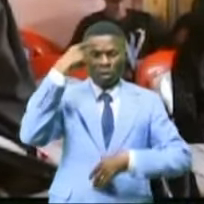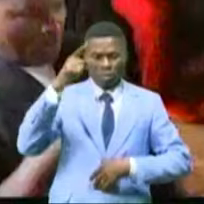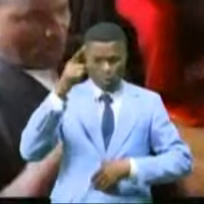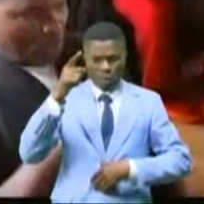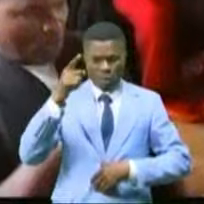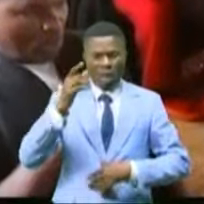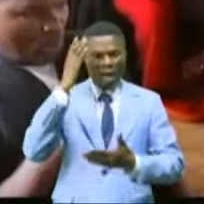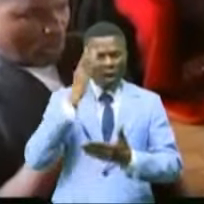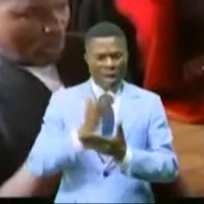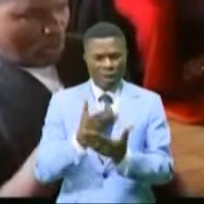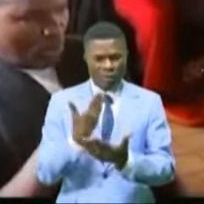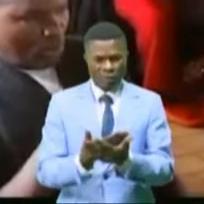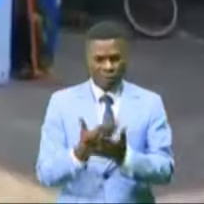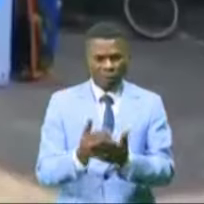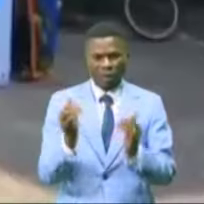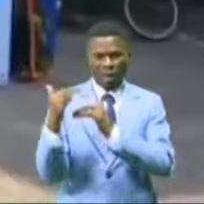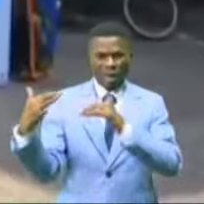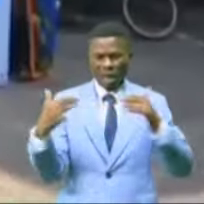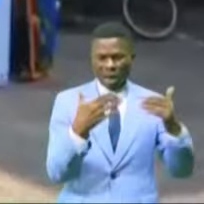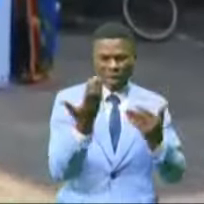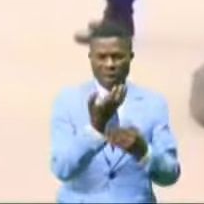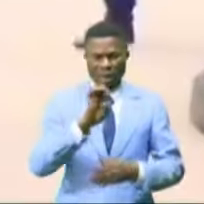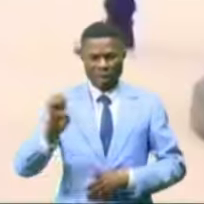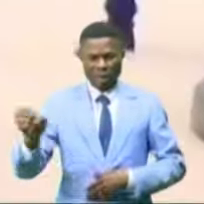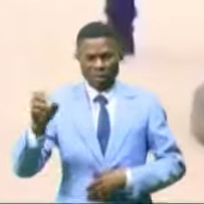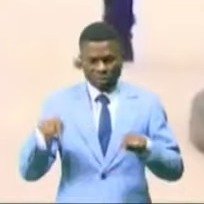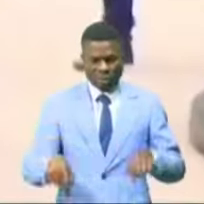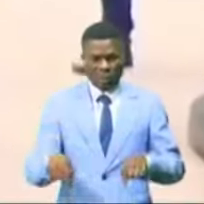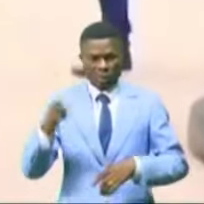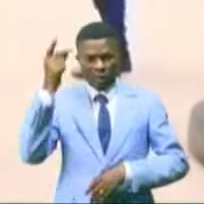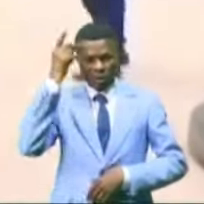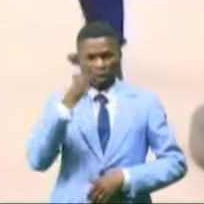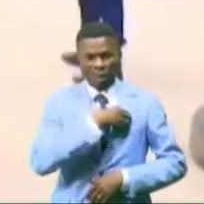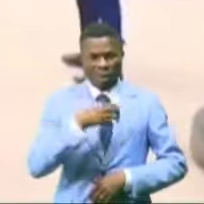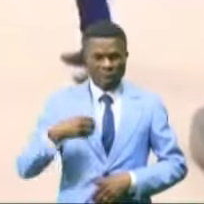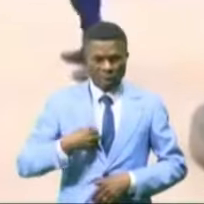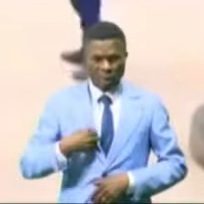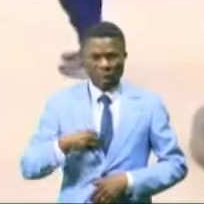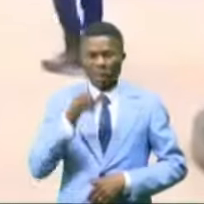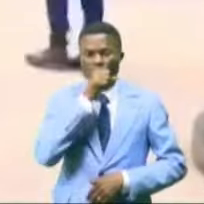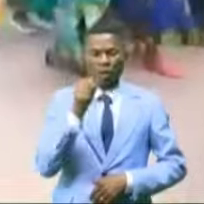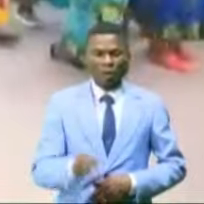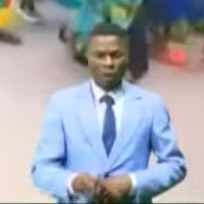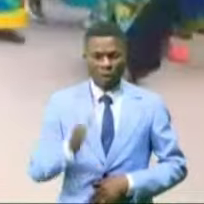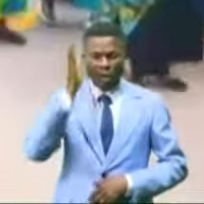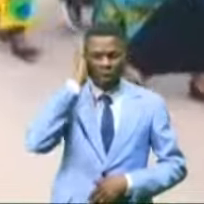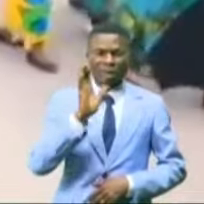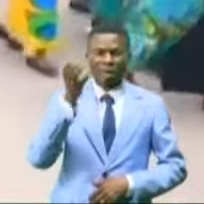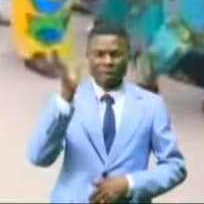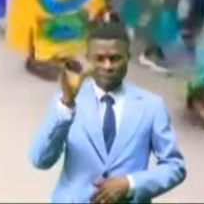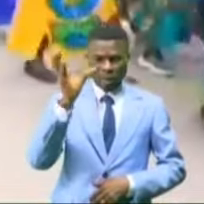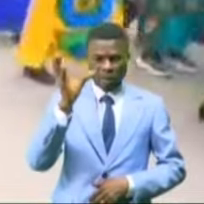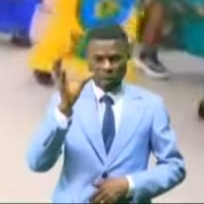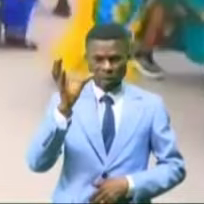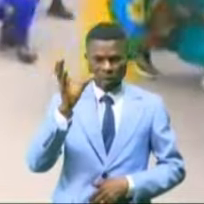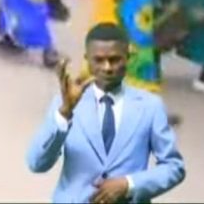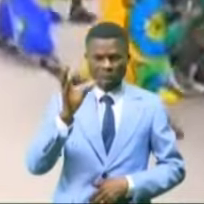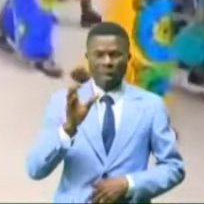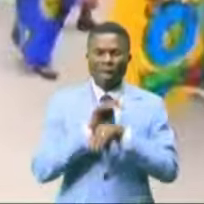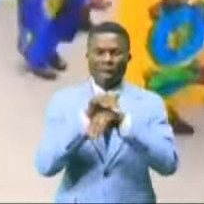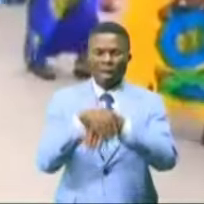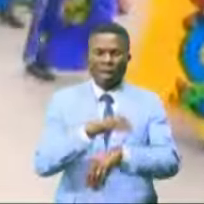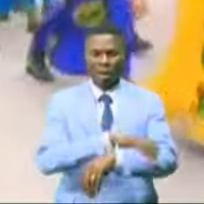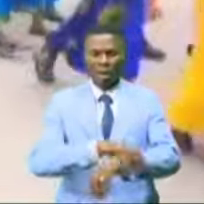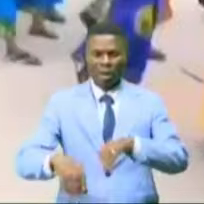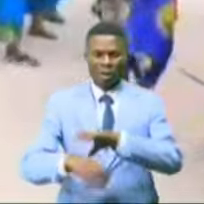l'arrêt immédiat de la guerre à l'Est. À Kinshasa, les femmes du doyenné Saint-Pierre ont tenu à compatir avec